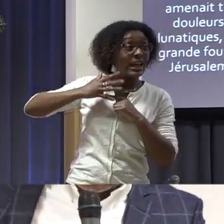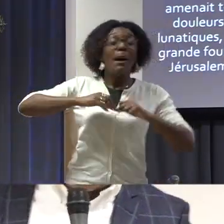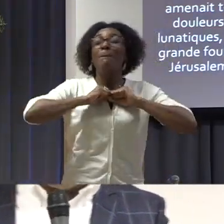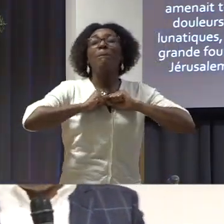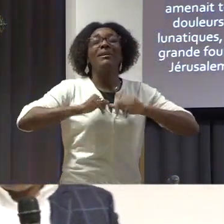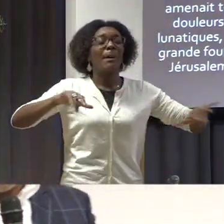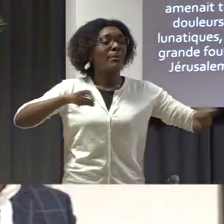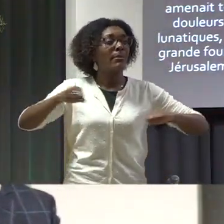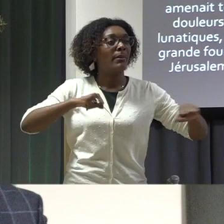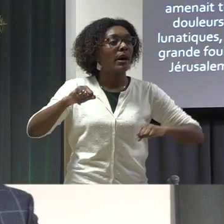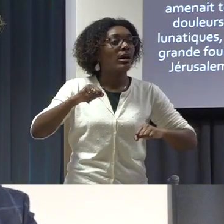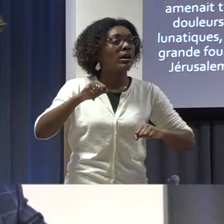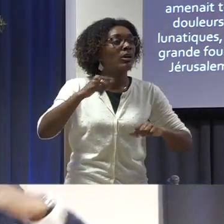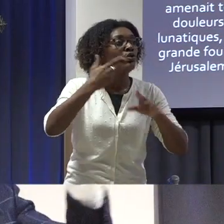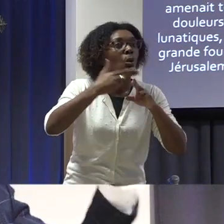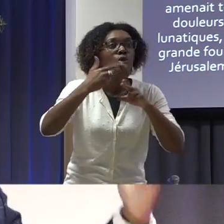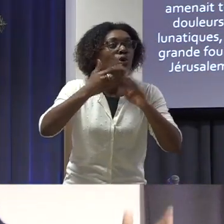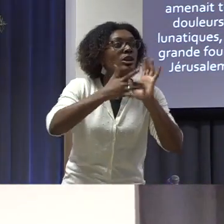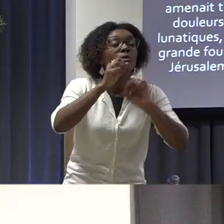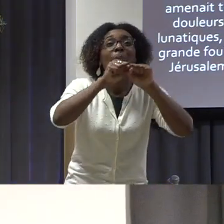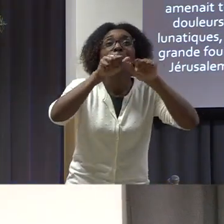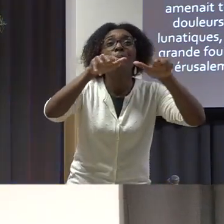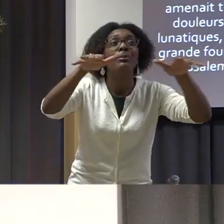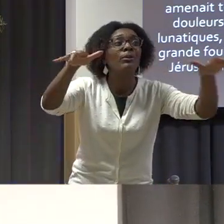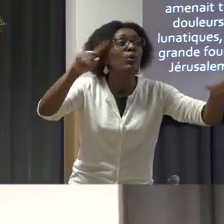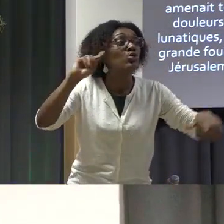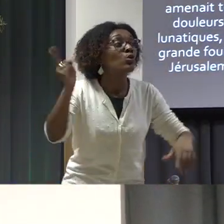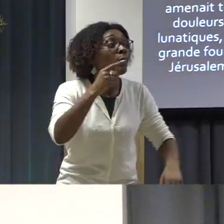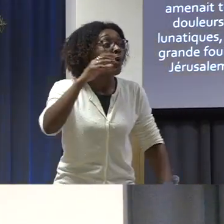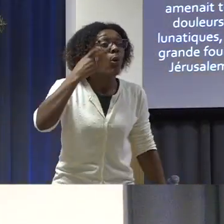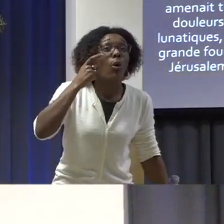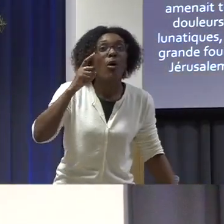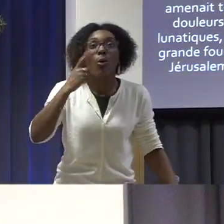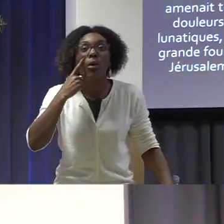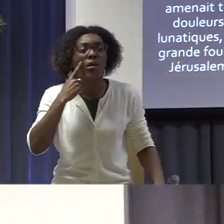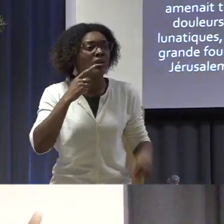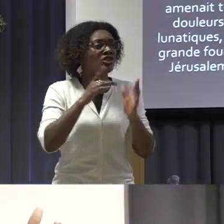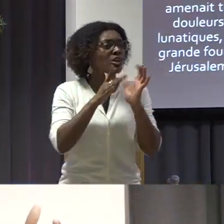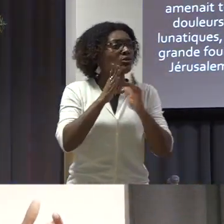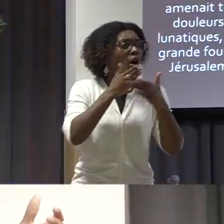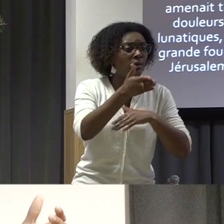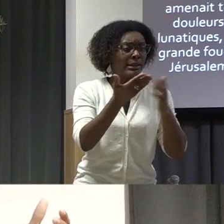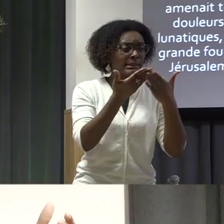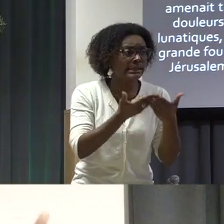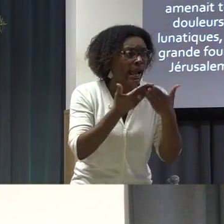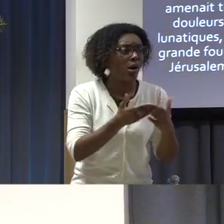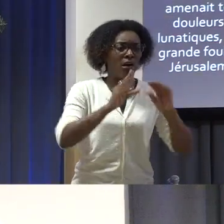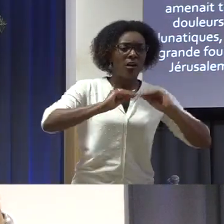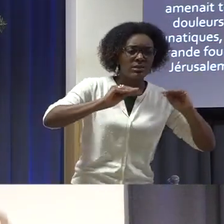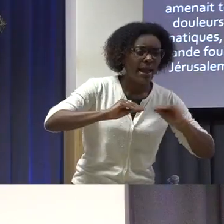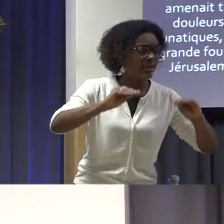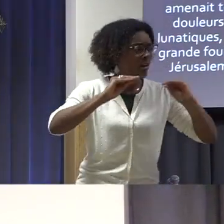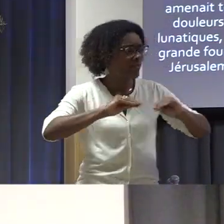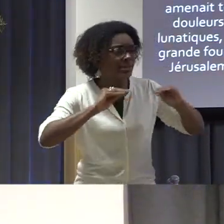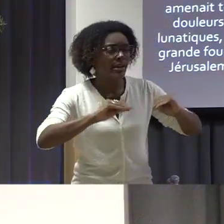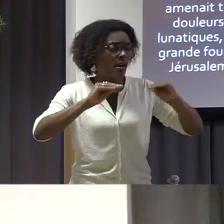répandit dans tout le pays dans l'entourent il enseigné dans la synagogue et il était alors y fier par tous le but